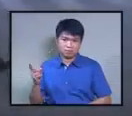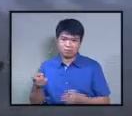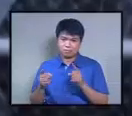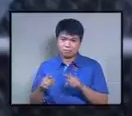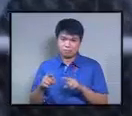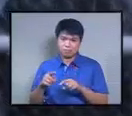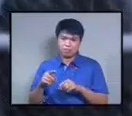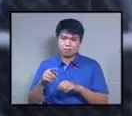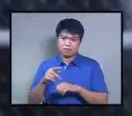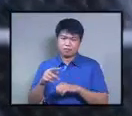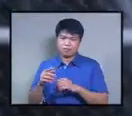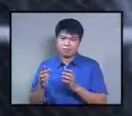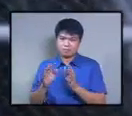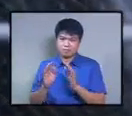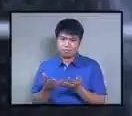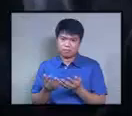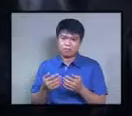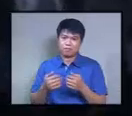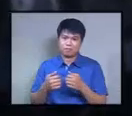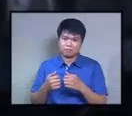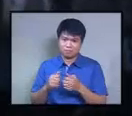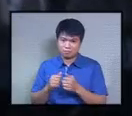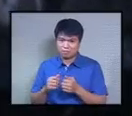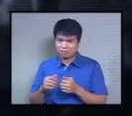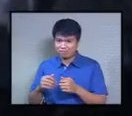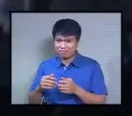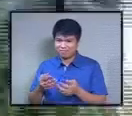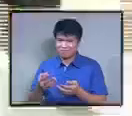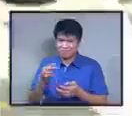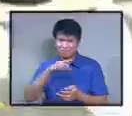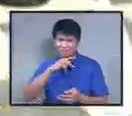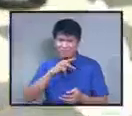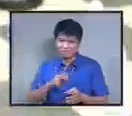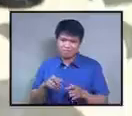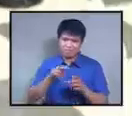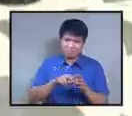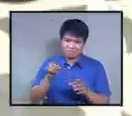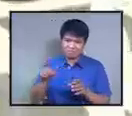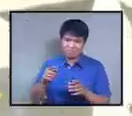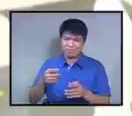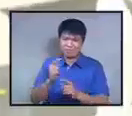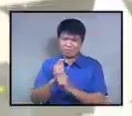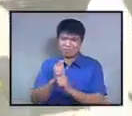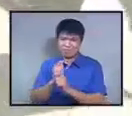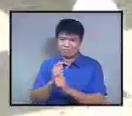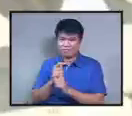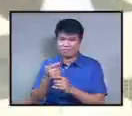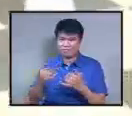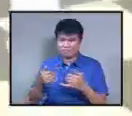pambansa, parang mga baka o baboy na sinasakay sa truck ang mga batang atleta. Pero alam mo, hindi lang to simpleng kwento ng